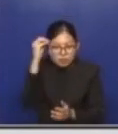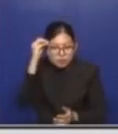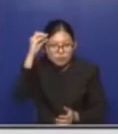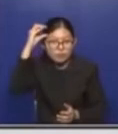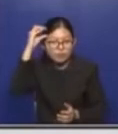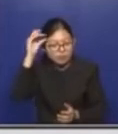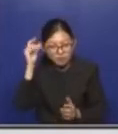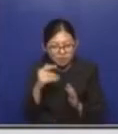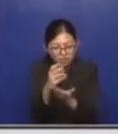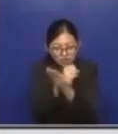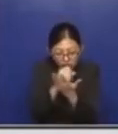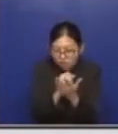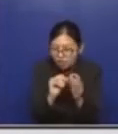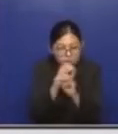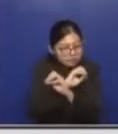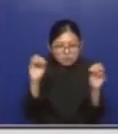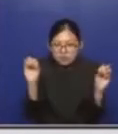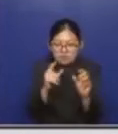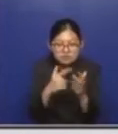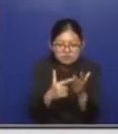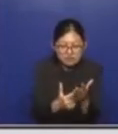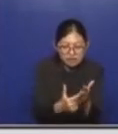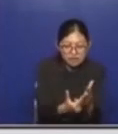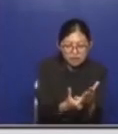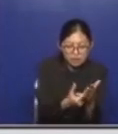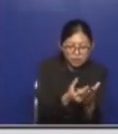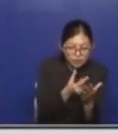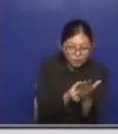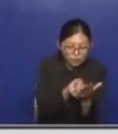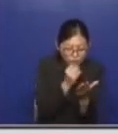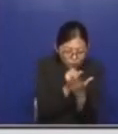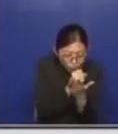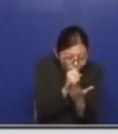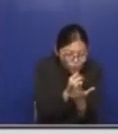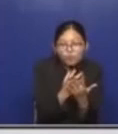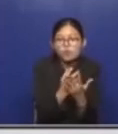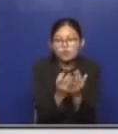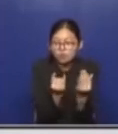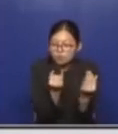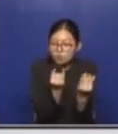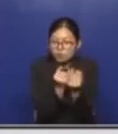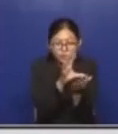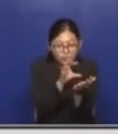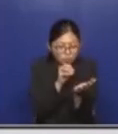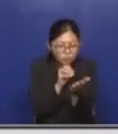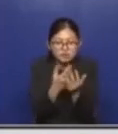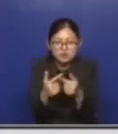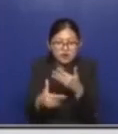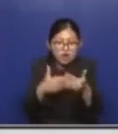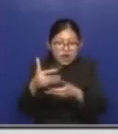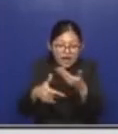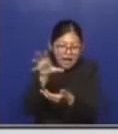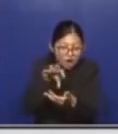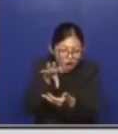ยทั้งนำไปเสพจนติดนะครับกับล่อซื้อล่อขายให้เอาไปข